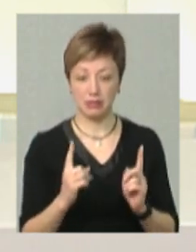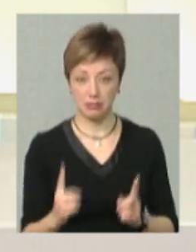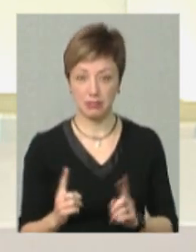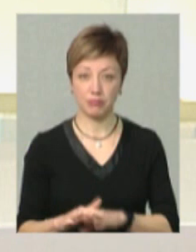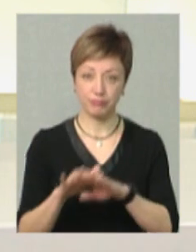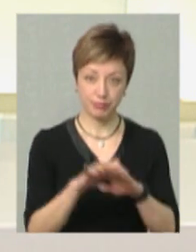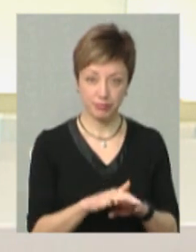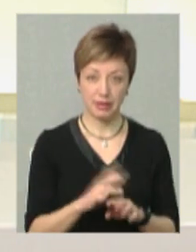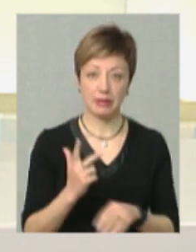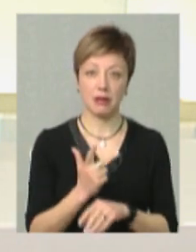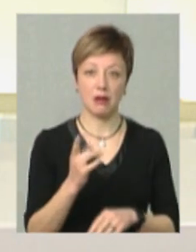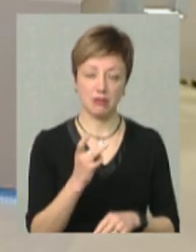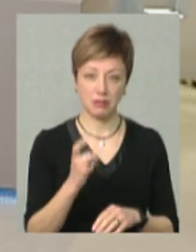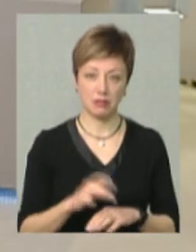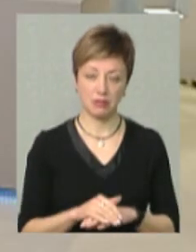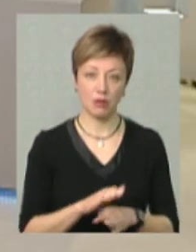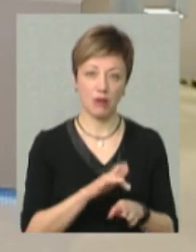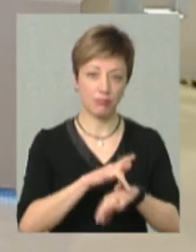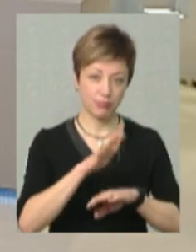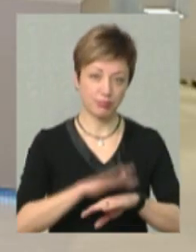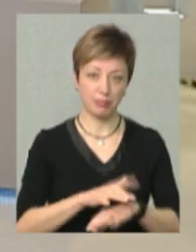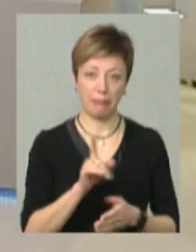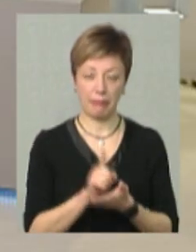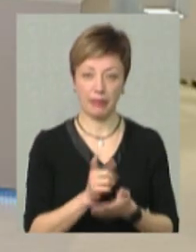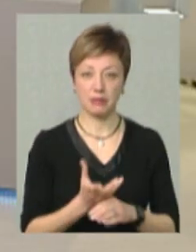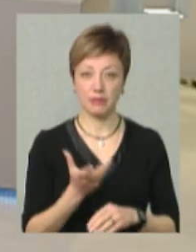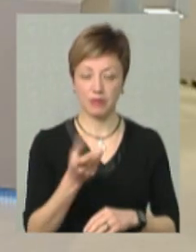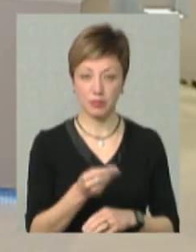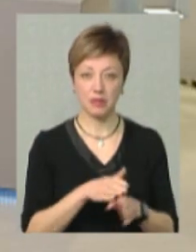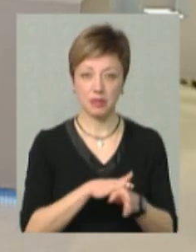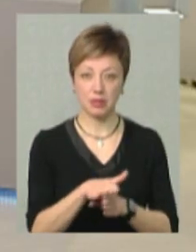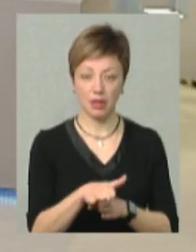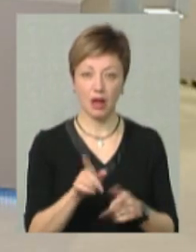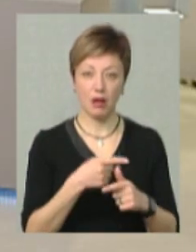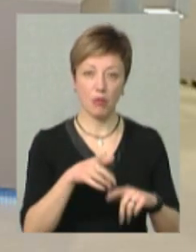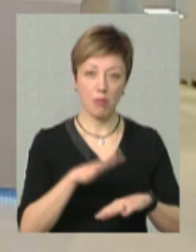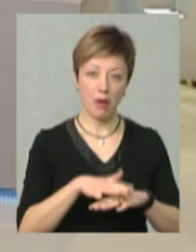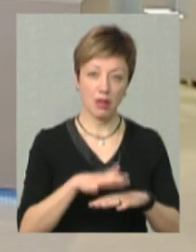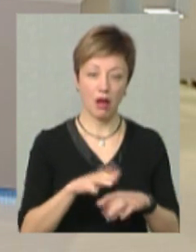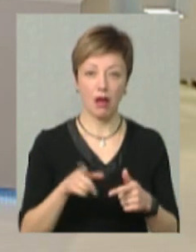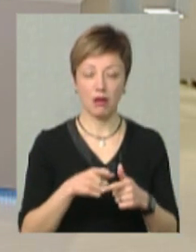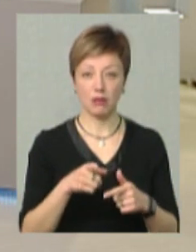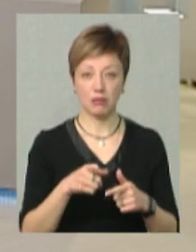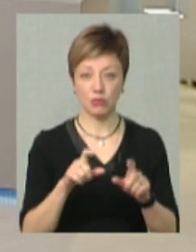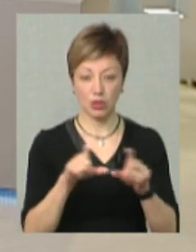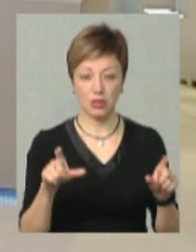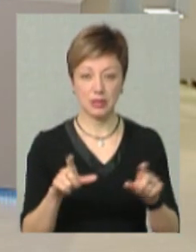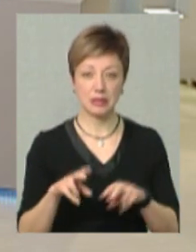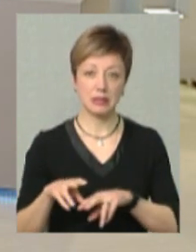за три рази виплатили повністю всю пенсію. Профінансували, тому що виплату здійснюють або банківські установи, вони